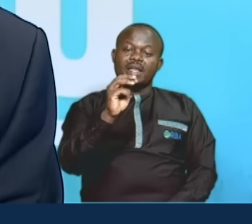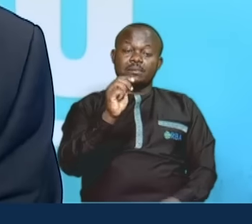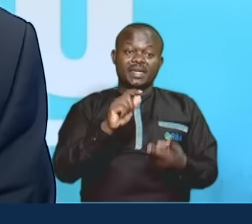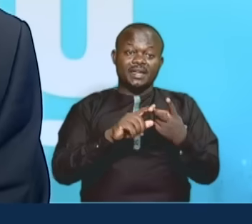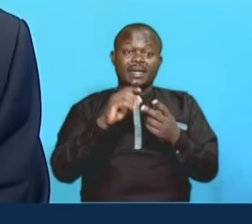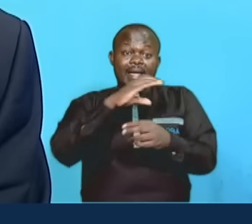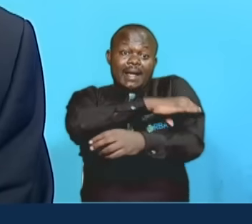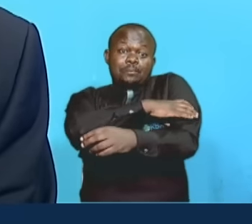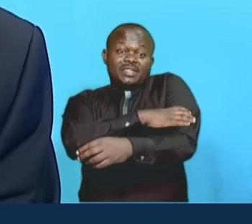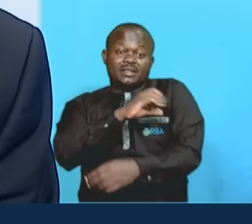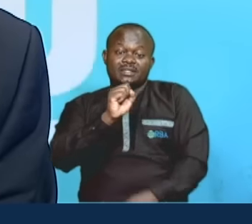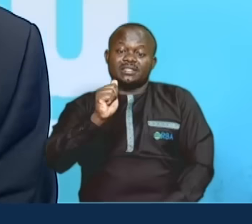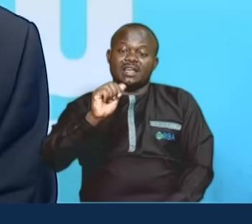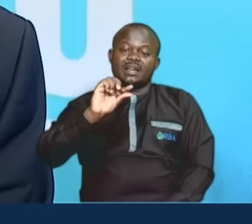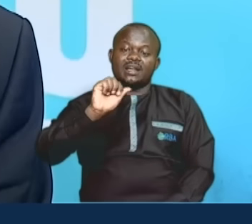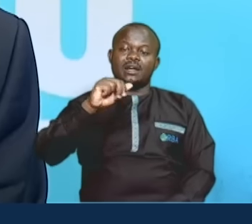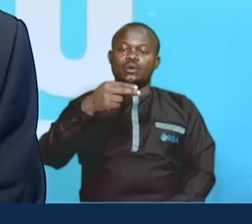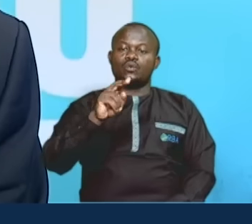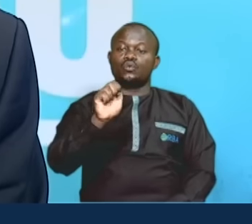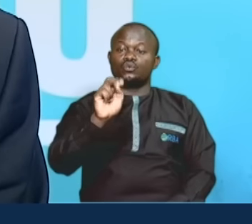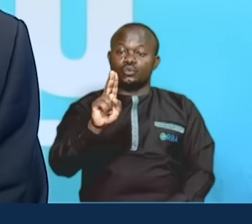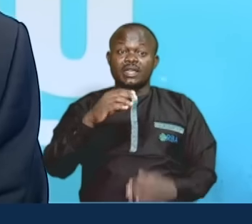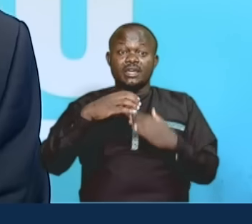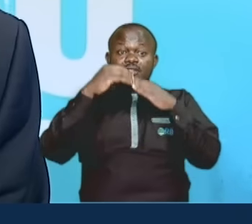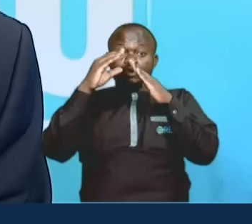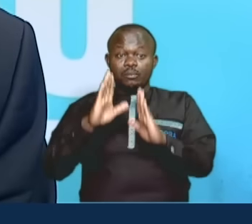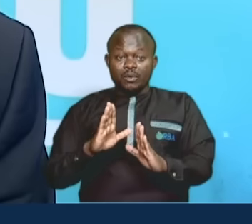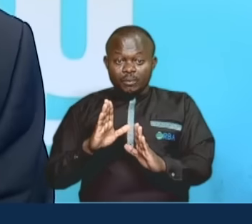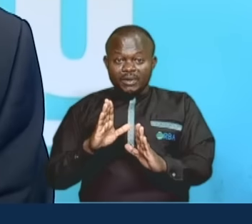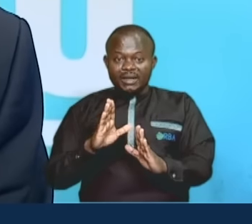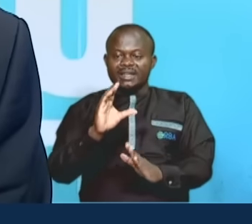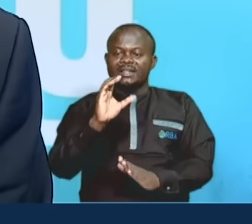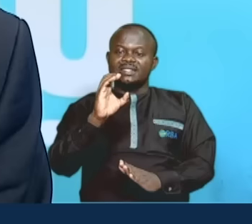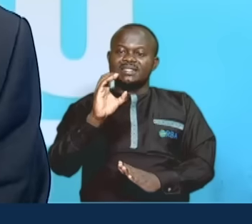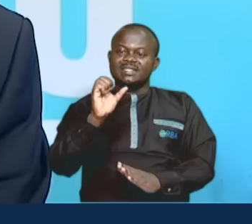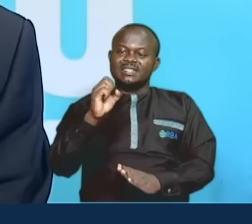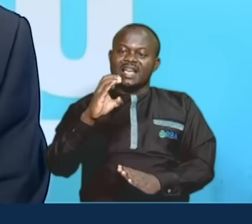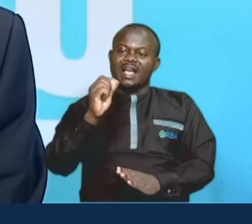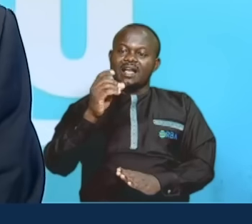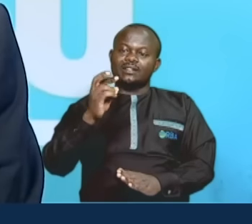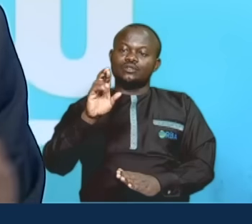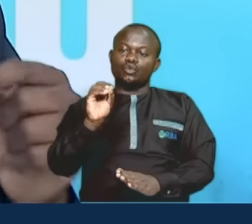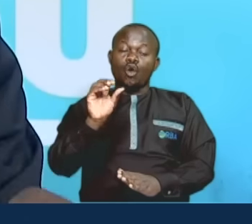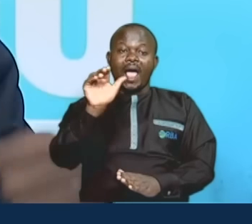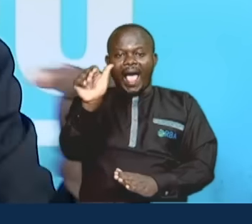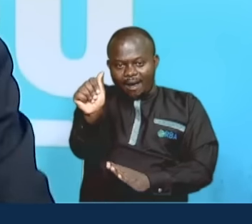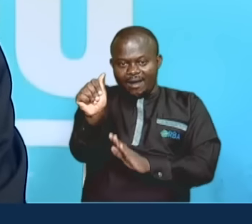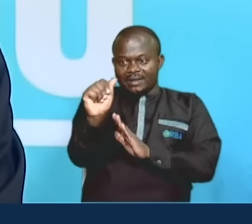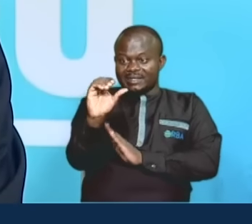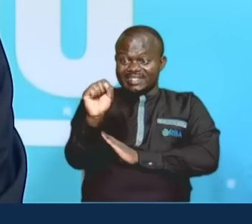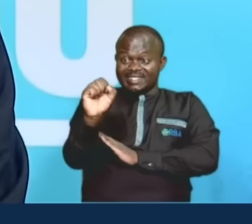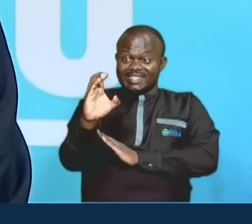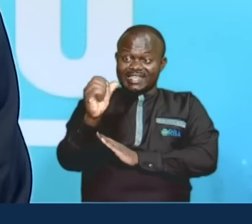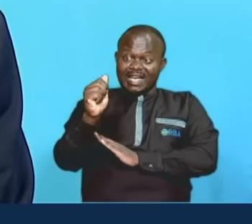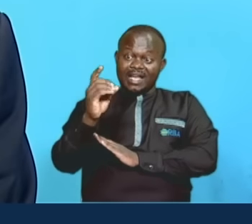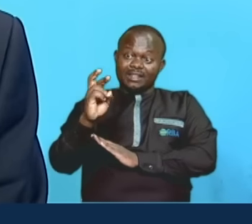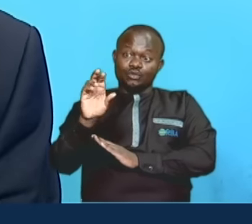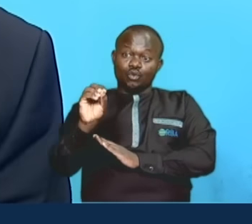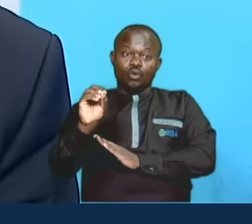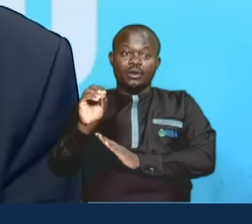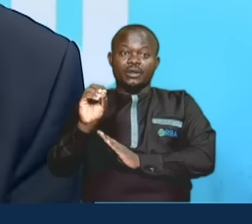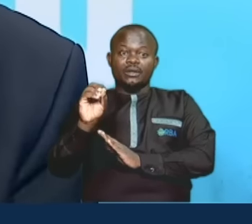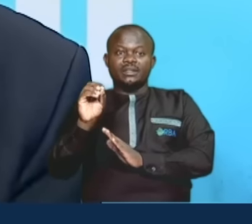Sagahutu Innocent yari komanda wa Squadron A. Ni ukuvuga ngo Squadron muri mechanized aba ari